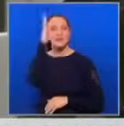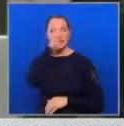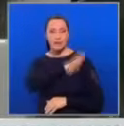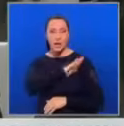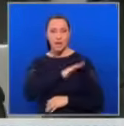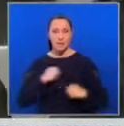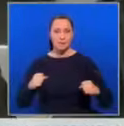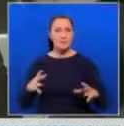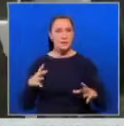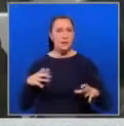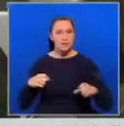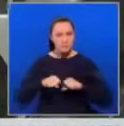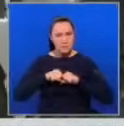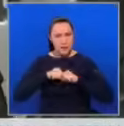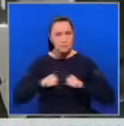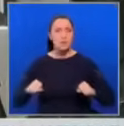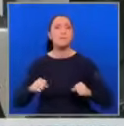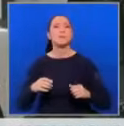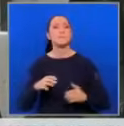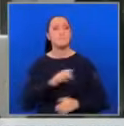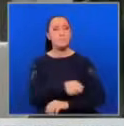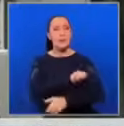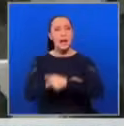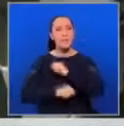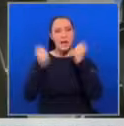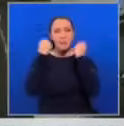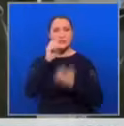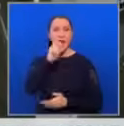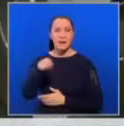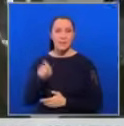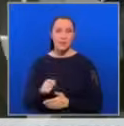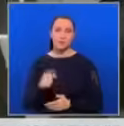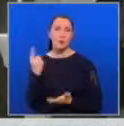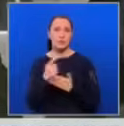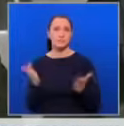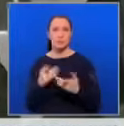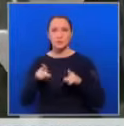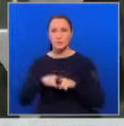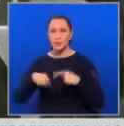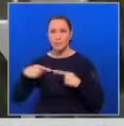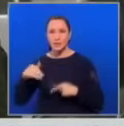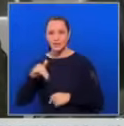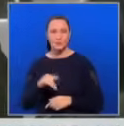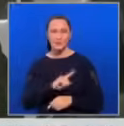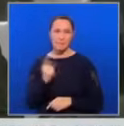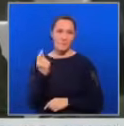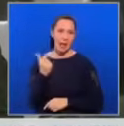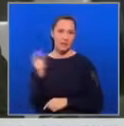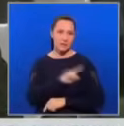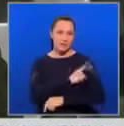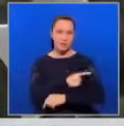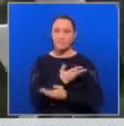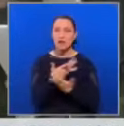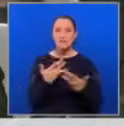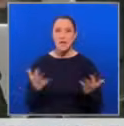разбихме бригади на хамас елиминирахме командири започнахме същия процес на юг с не по-малка сила навсякъде